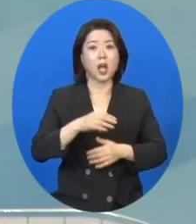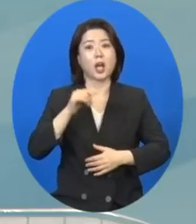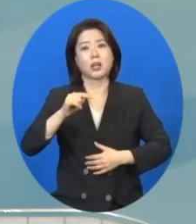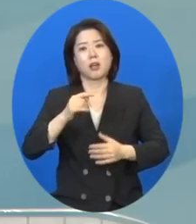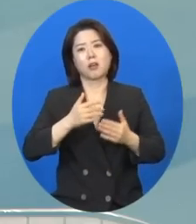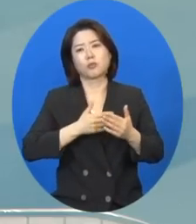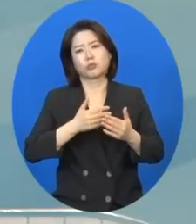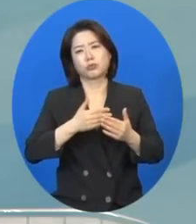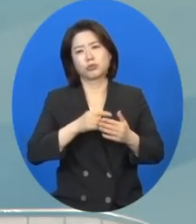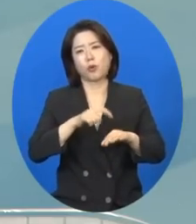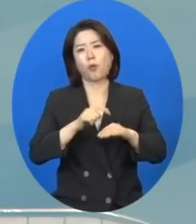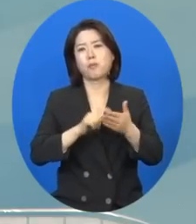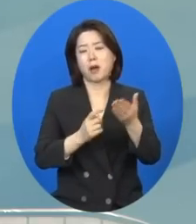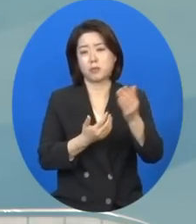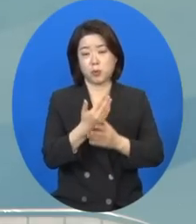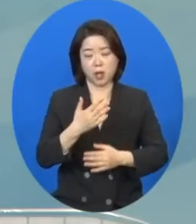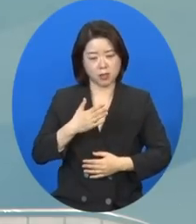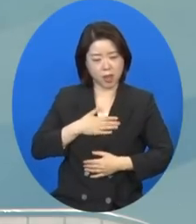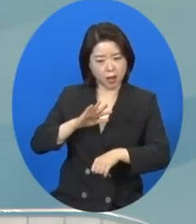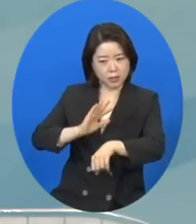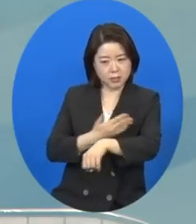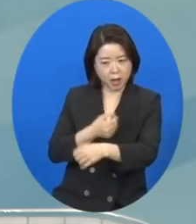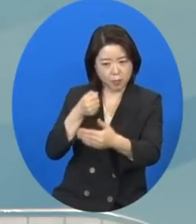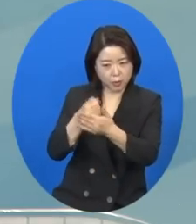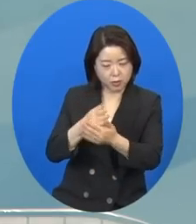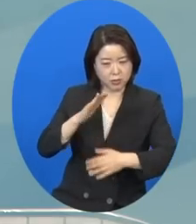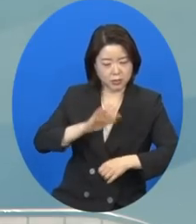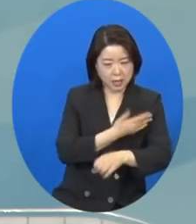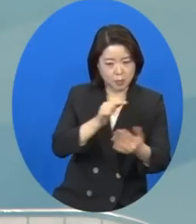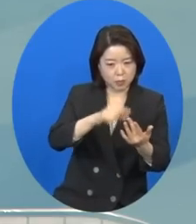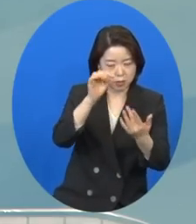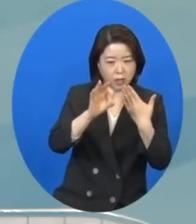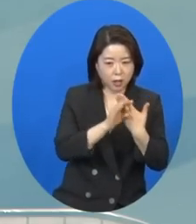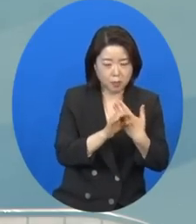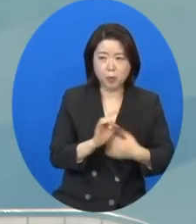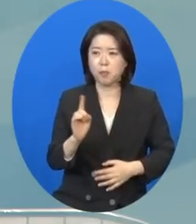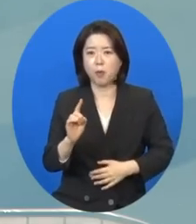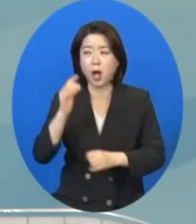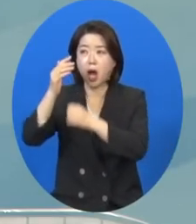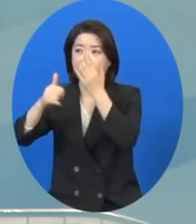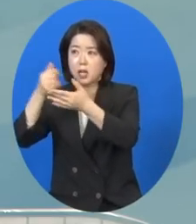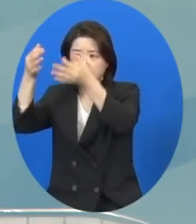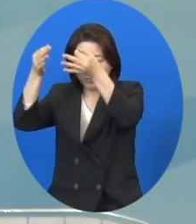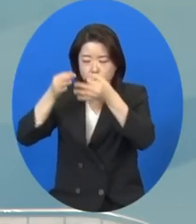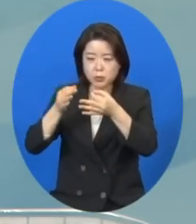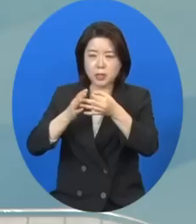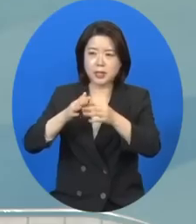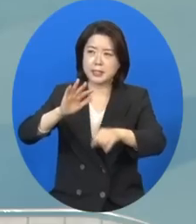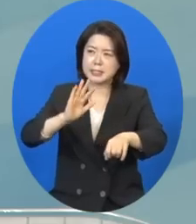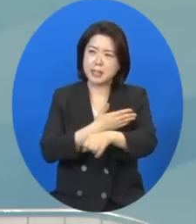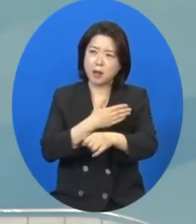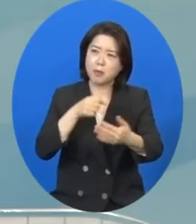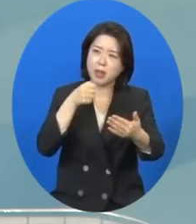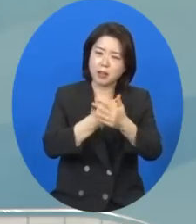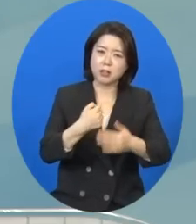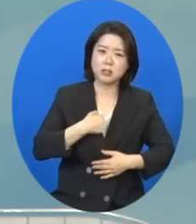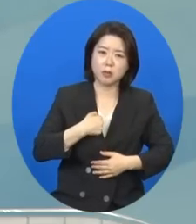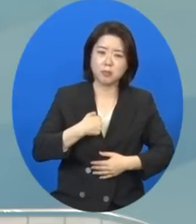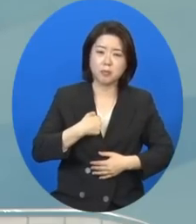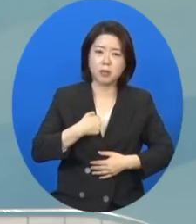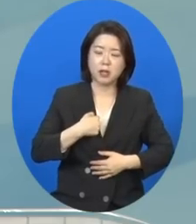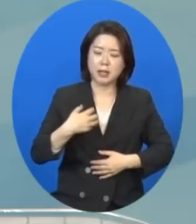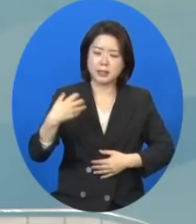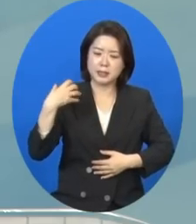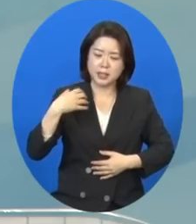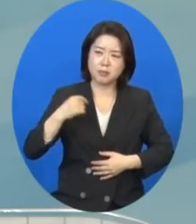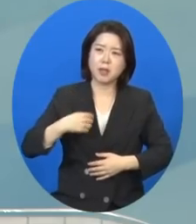내가 만일 잘못 결정하면 잘못 선택하면 그래서 하나님 보시기에 어긋난 결정을 하게 되면 그 책임은 저에게